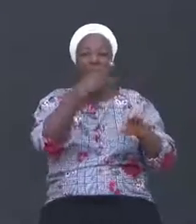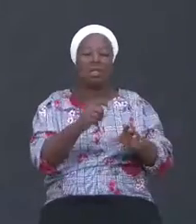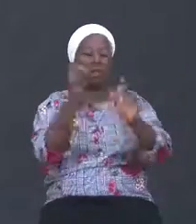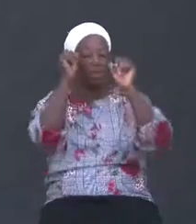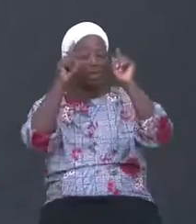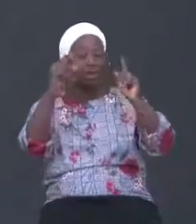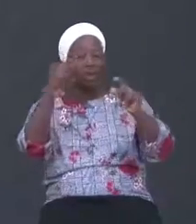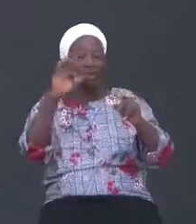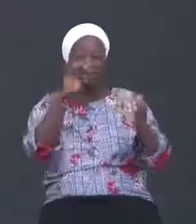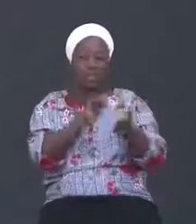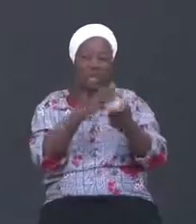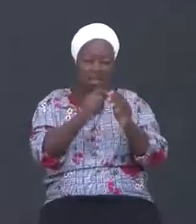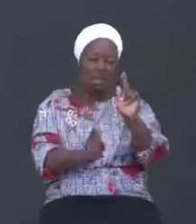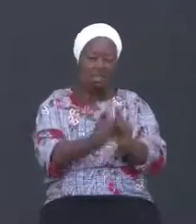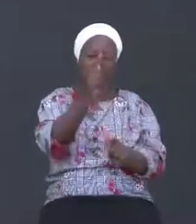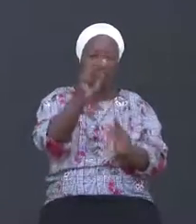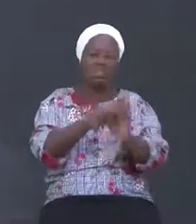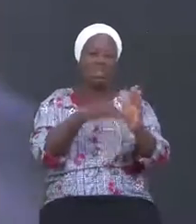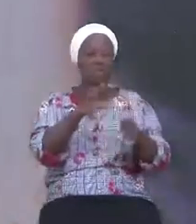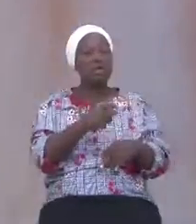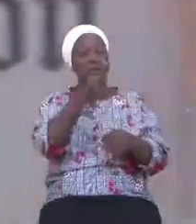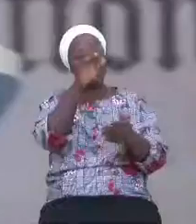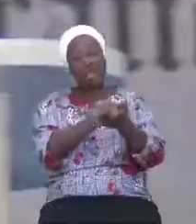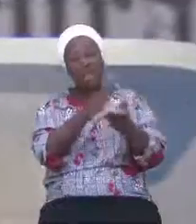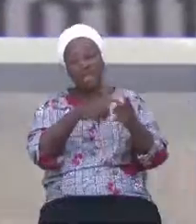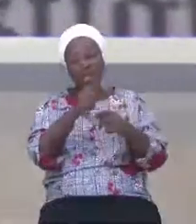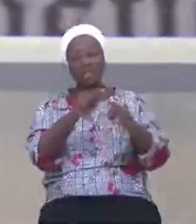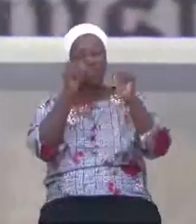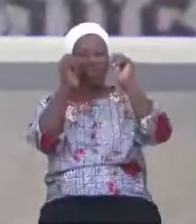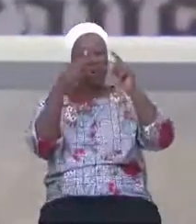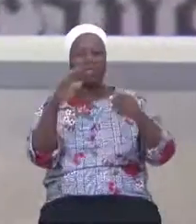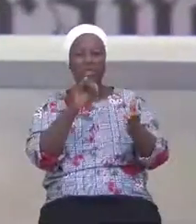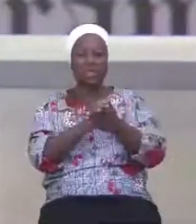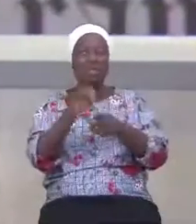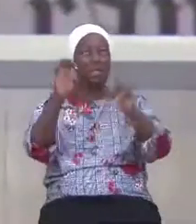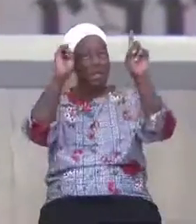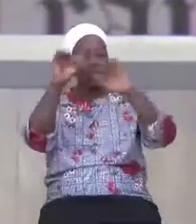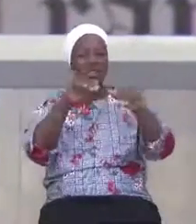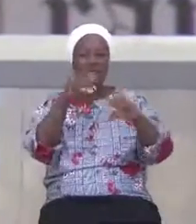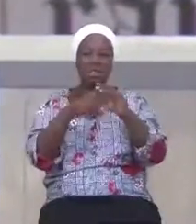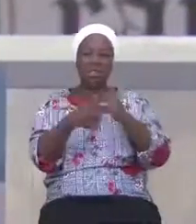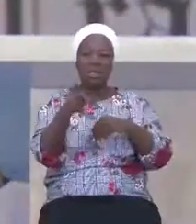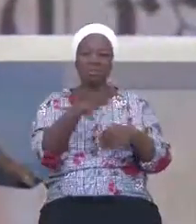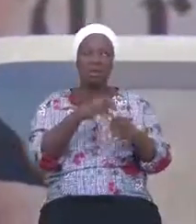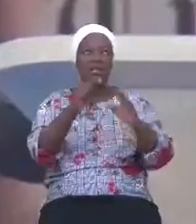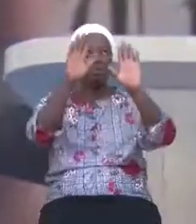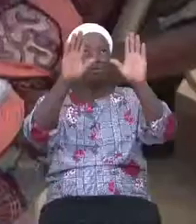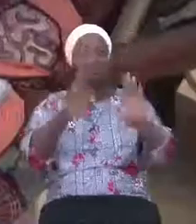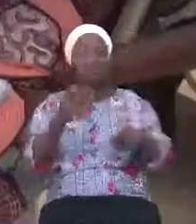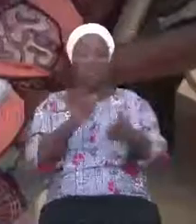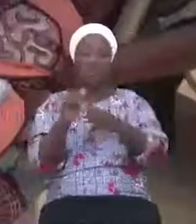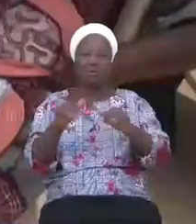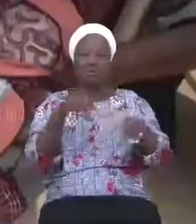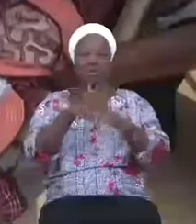merveille de cela, la grandeur de cela, et les choses merveilleuses qu'il a faites, et la chose merveilleuse qu'il fera dans